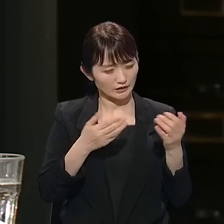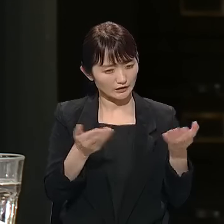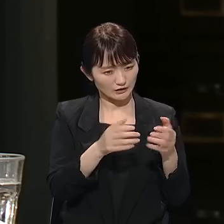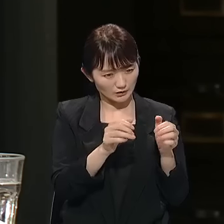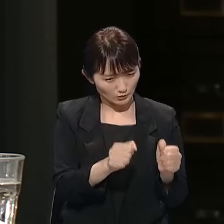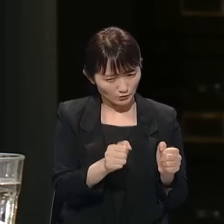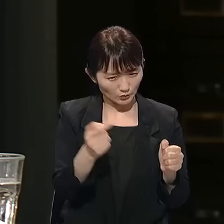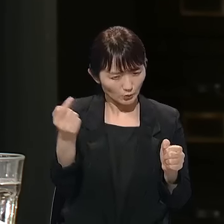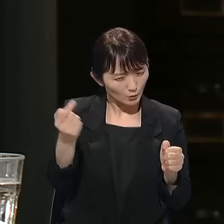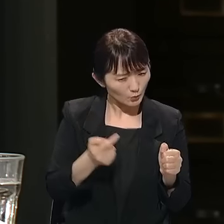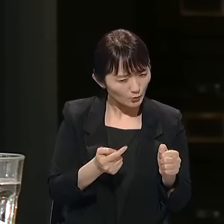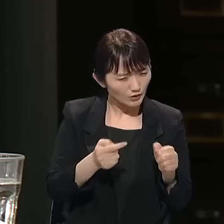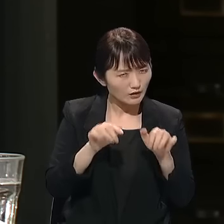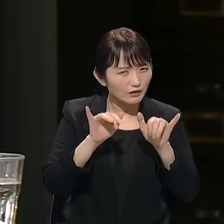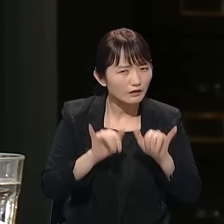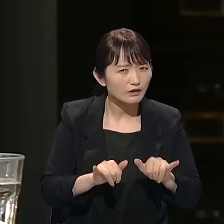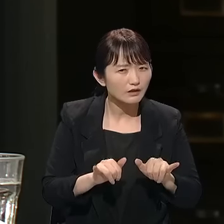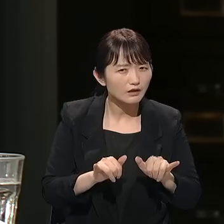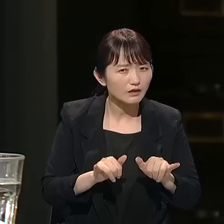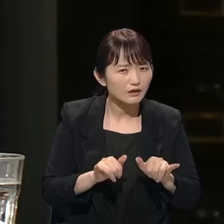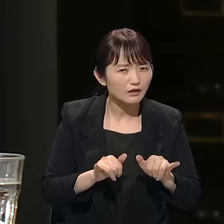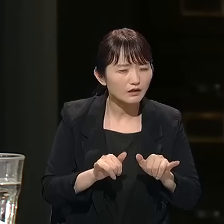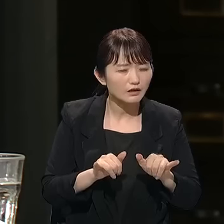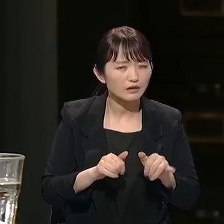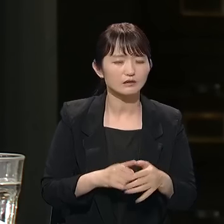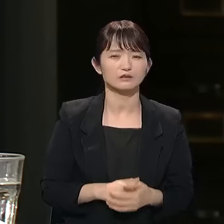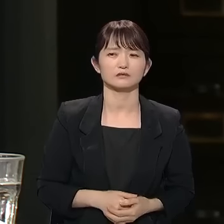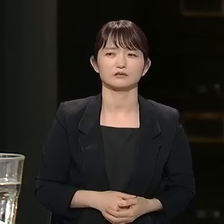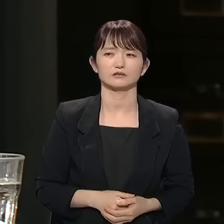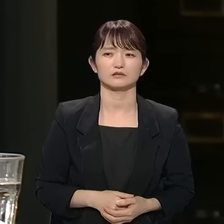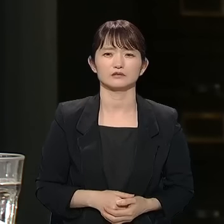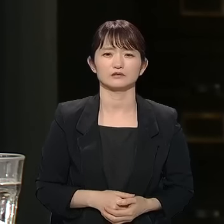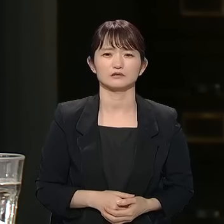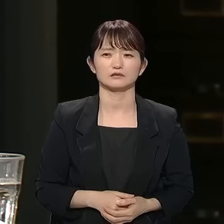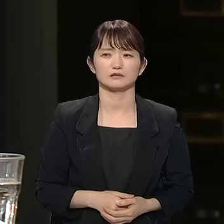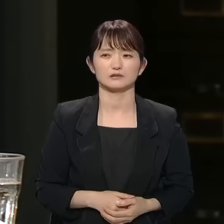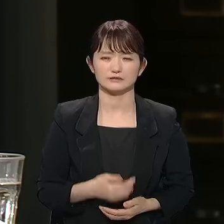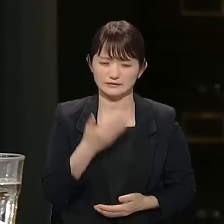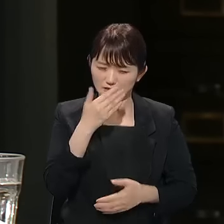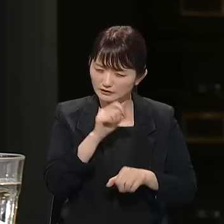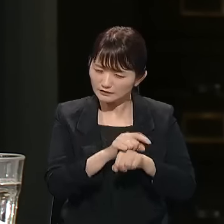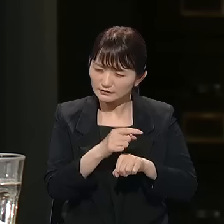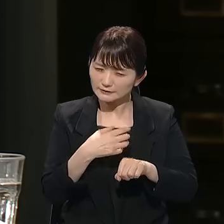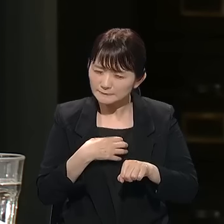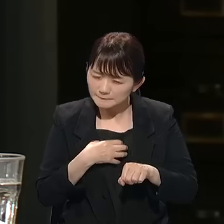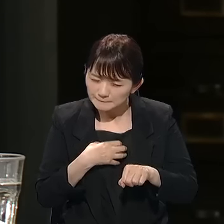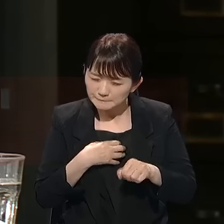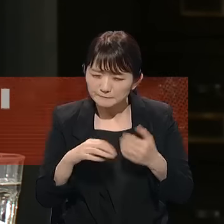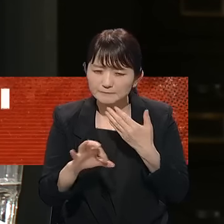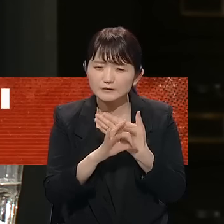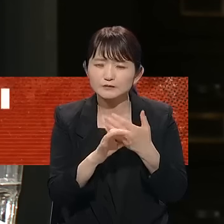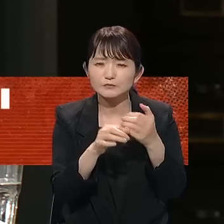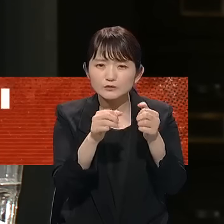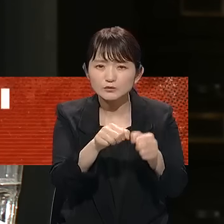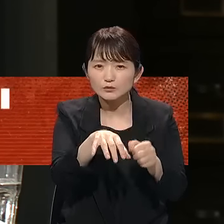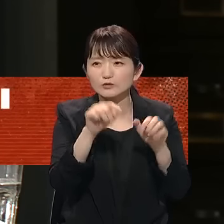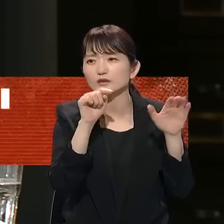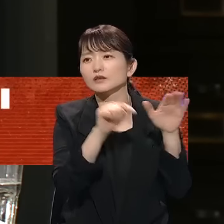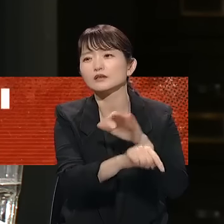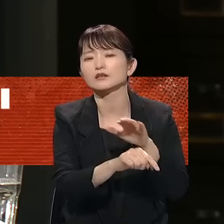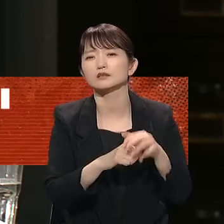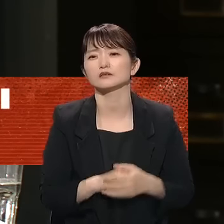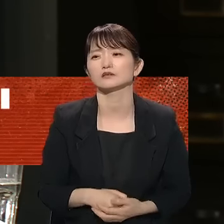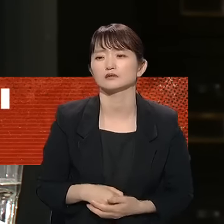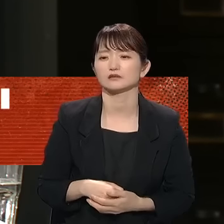일터이자 주거인 카페로 찾아올까 봐 싶어서 정말 그 가능성을 걱정해서 임시 숙소에 갔는데 아니나